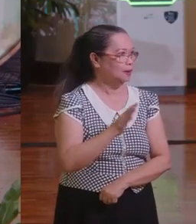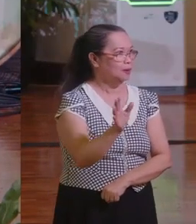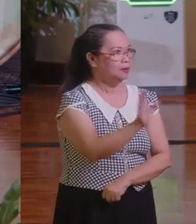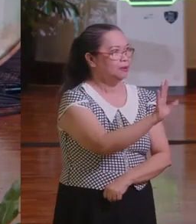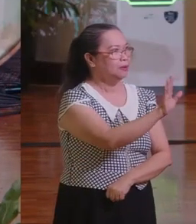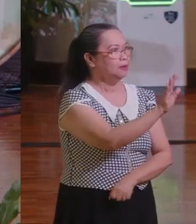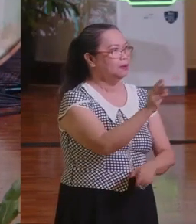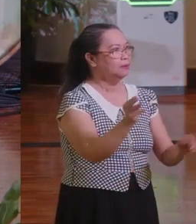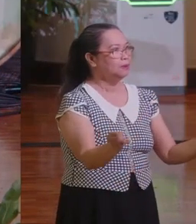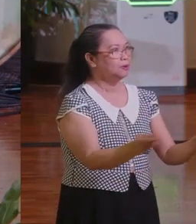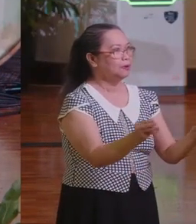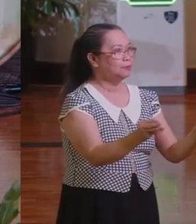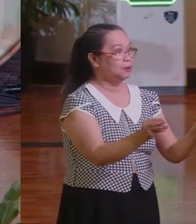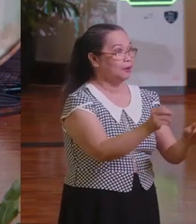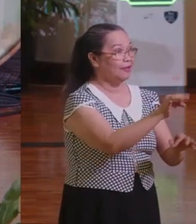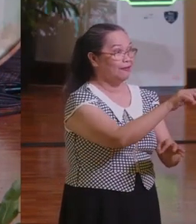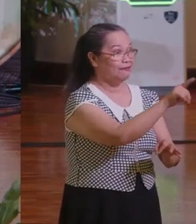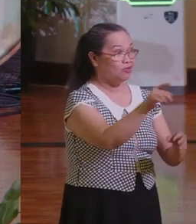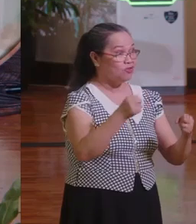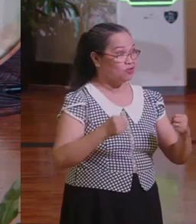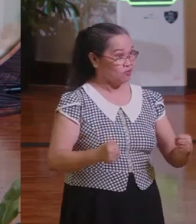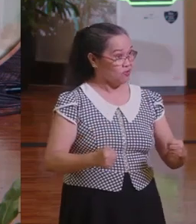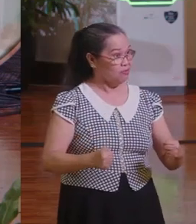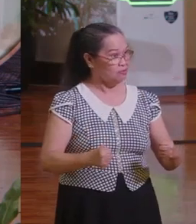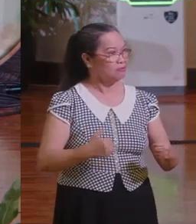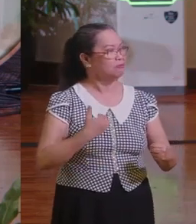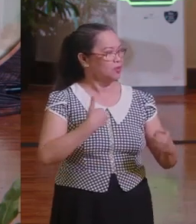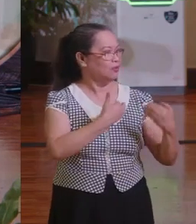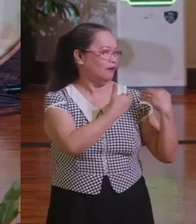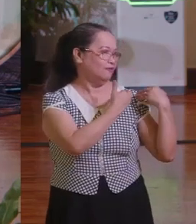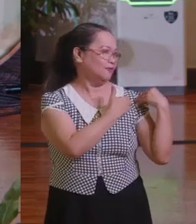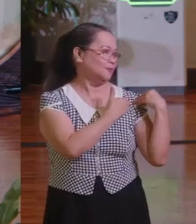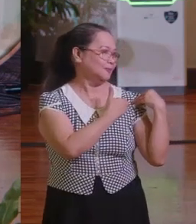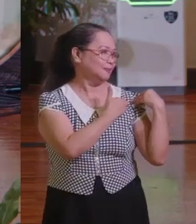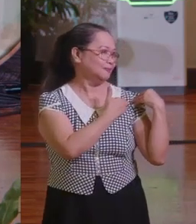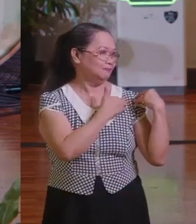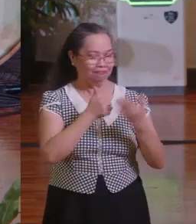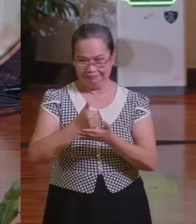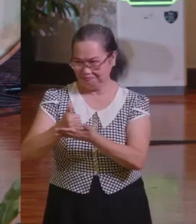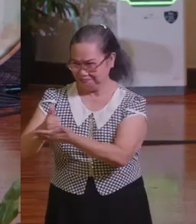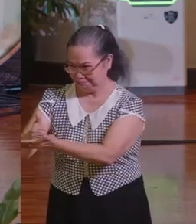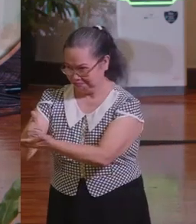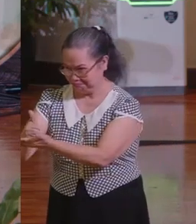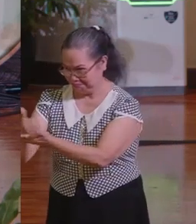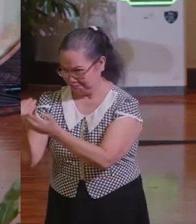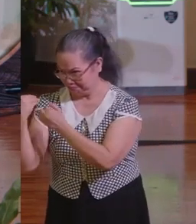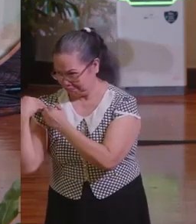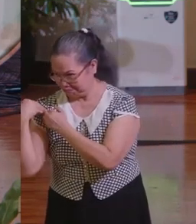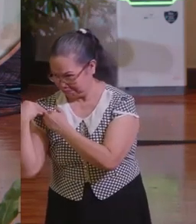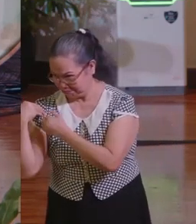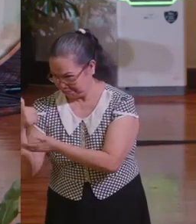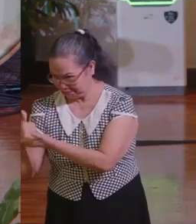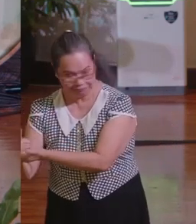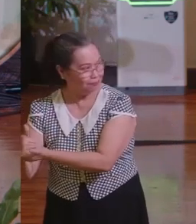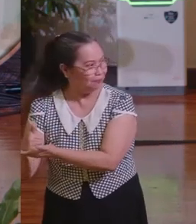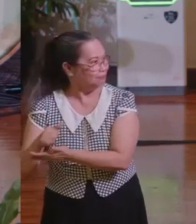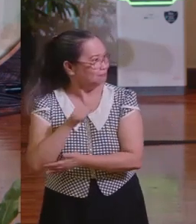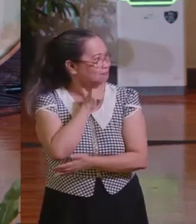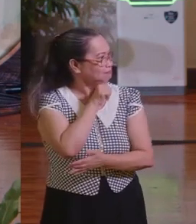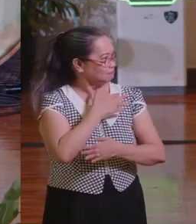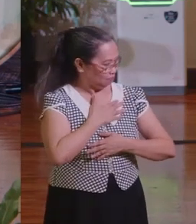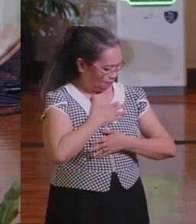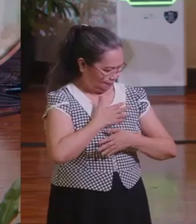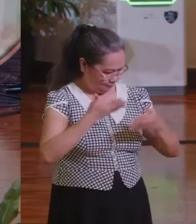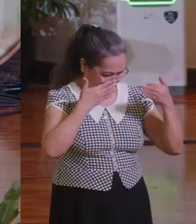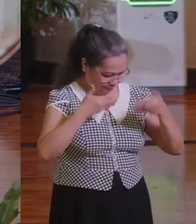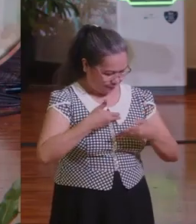motivation. We who are strong have an obligation to bear with the failings of the weak and not to please